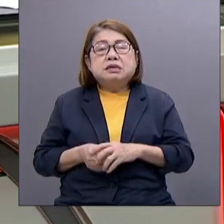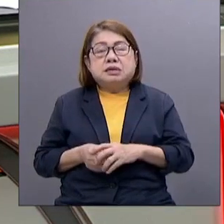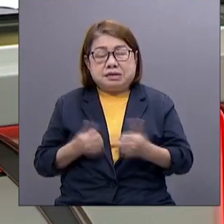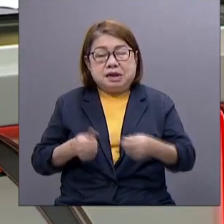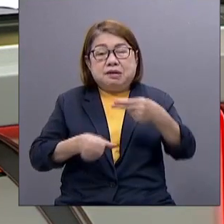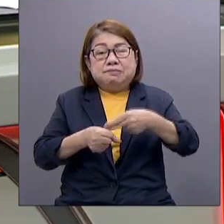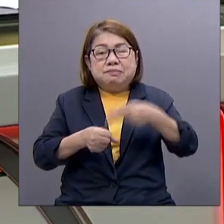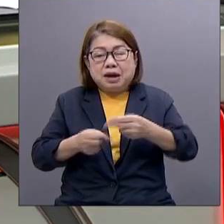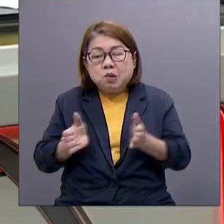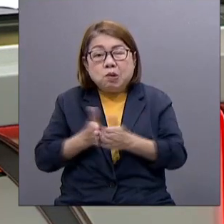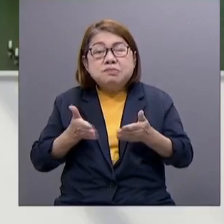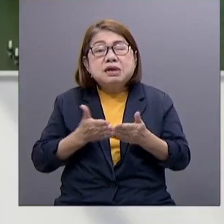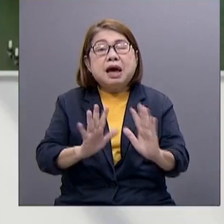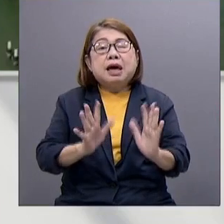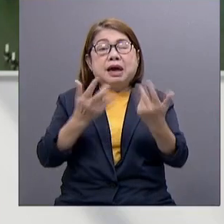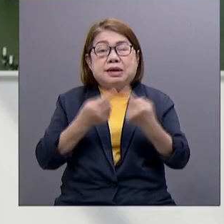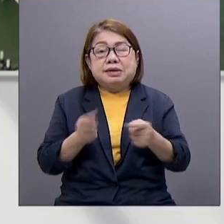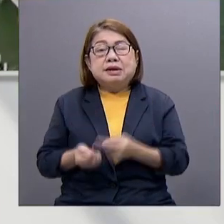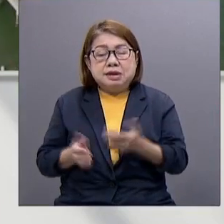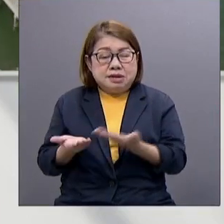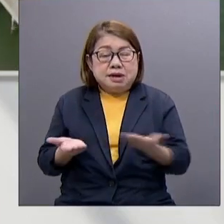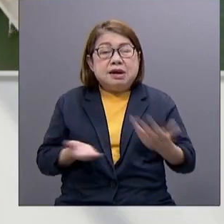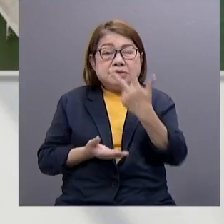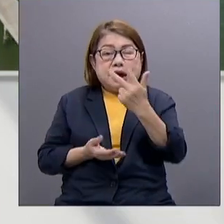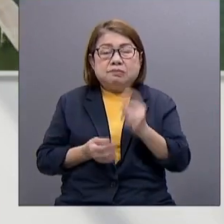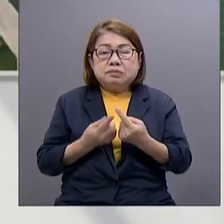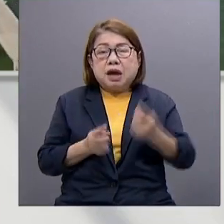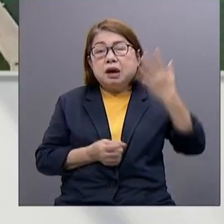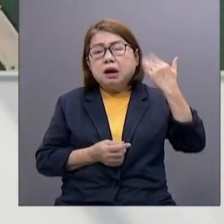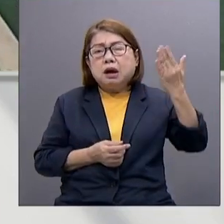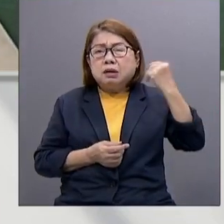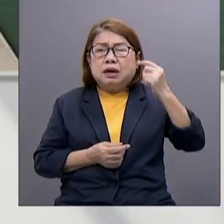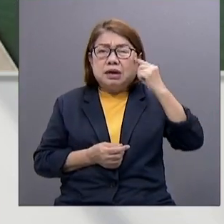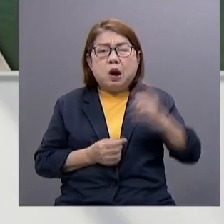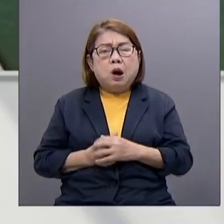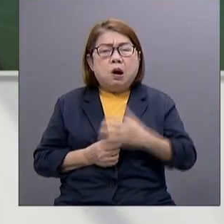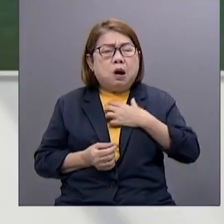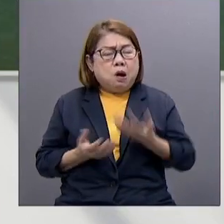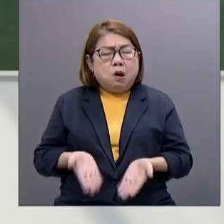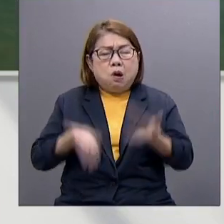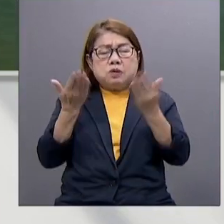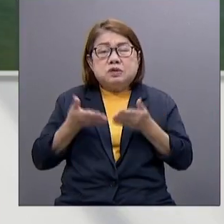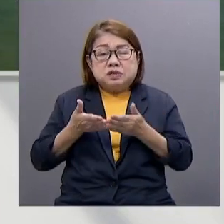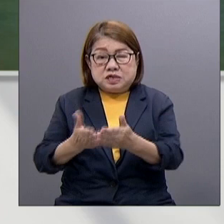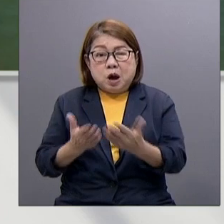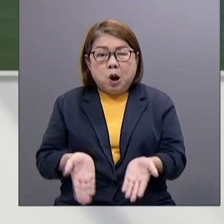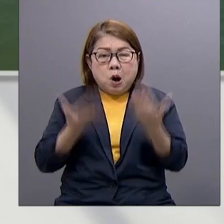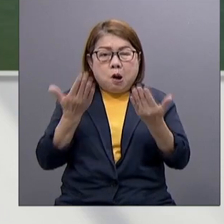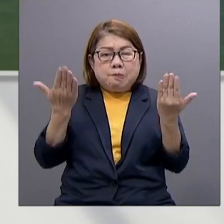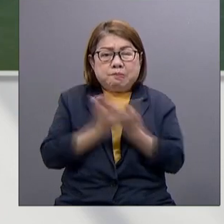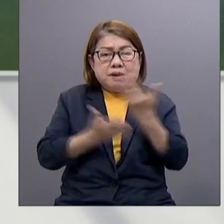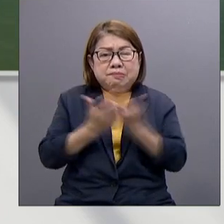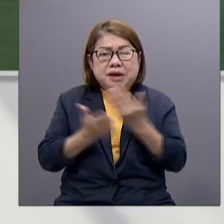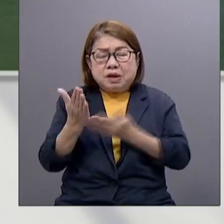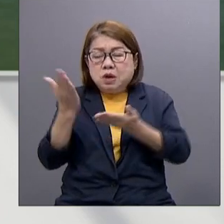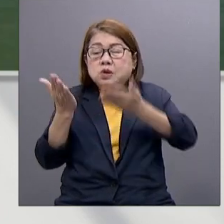ไปค่ะแต่ในช่วงเวลาที่ผ่านมาความพยายามในการดัดแปลงเรืออาจจะหมายถึงตัวเรือเรือไปเทียบท่าที่ไหน